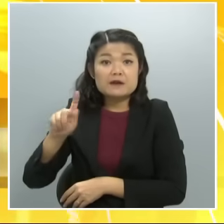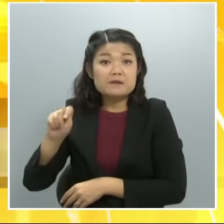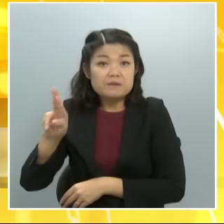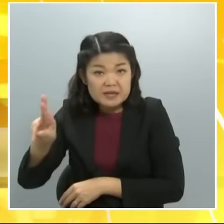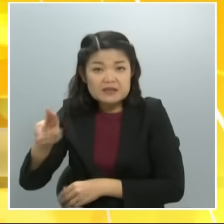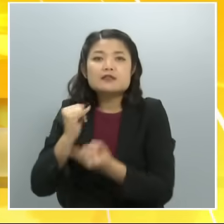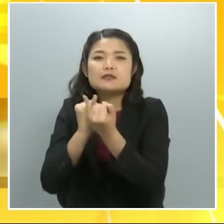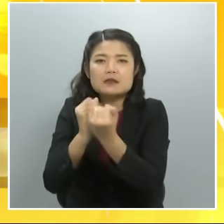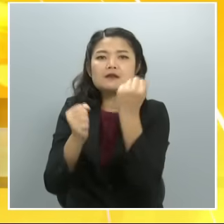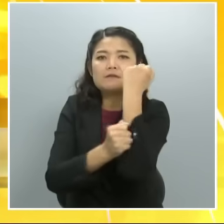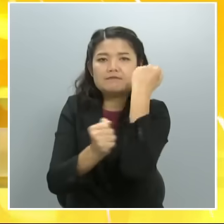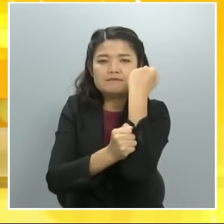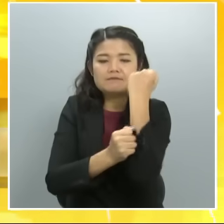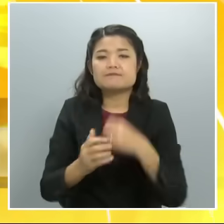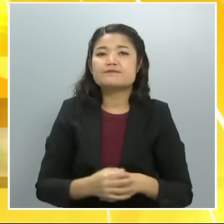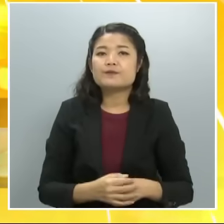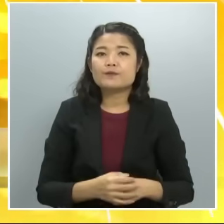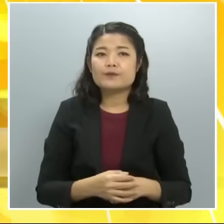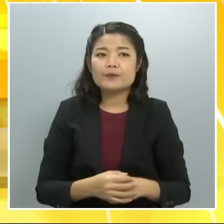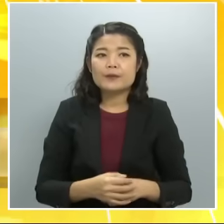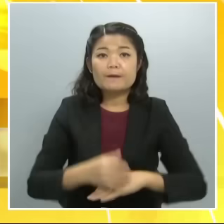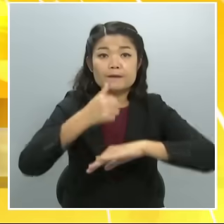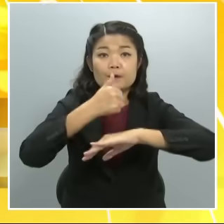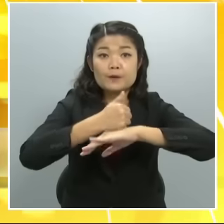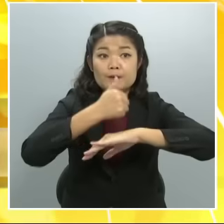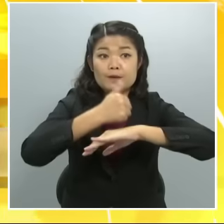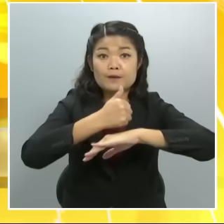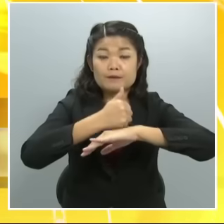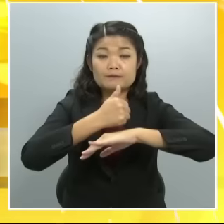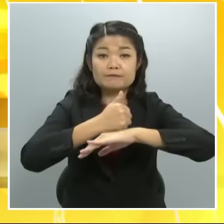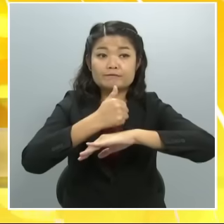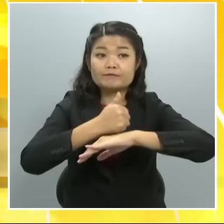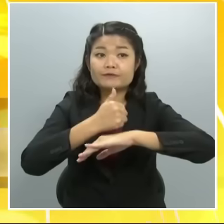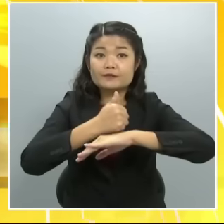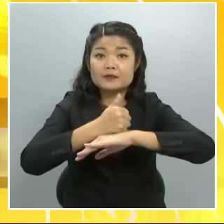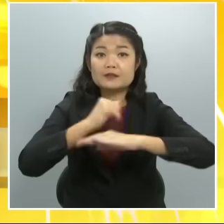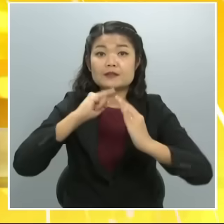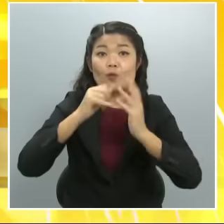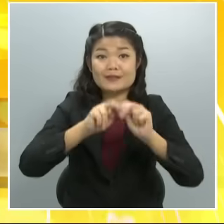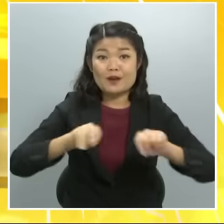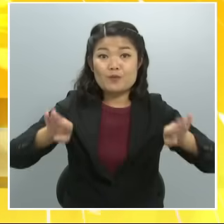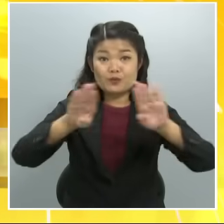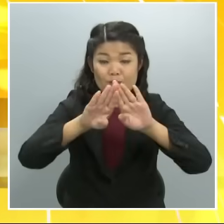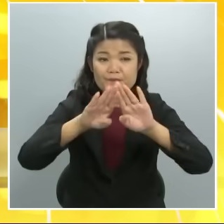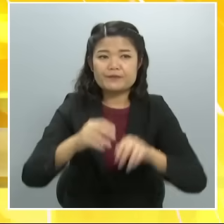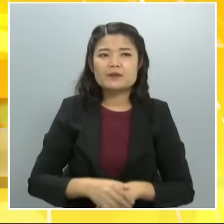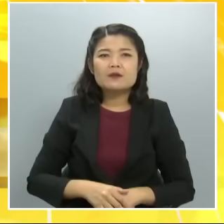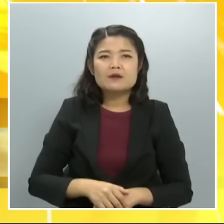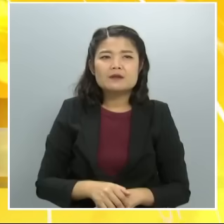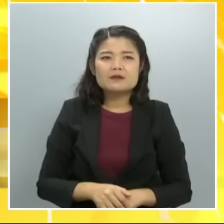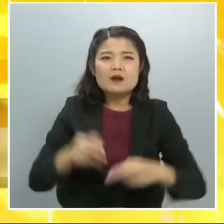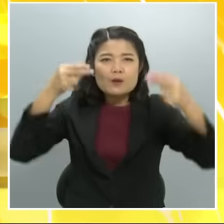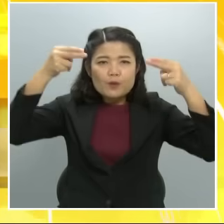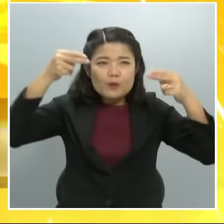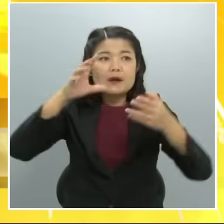แล้วผู้การนครปฐมพลตำรวจตรีจักริจยังชี้แจงได้ว่าไอ้ภาพที่ไปงานวันเกิดกำนันนกเมื่อปี